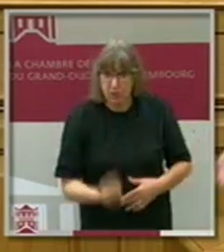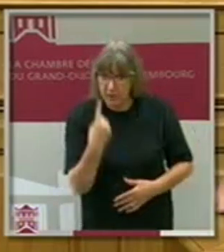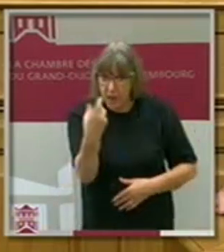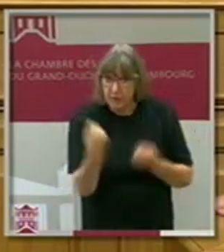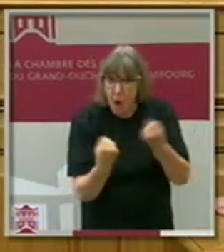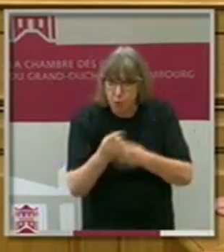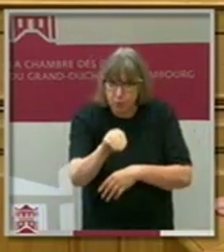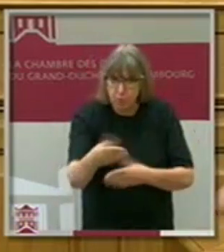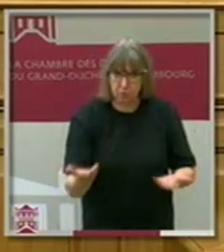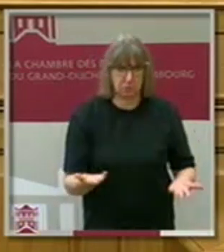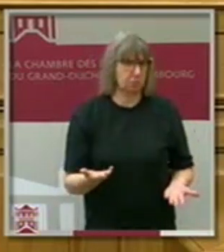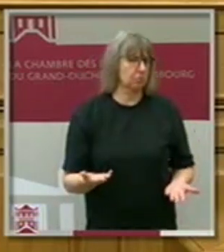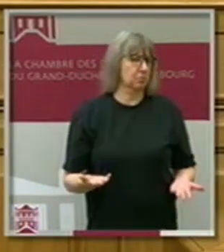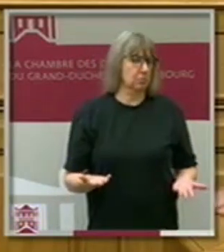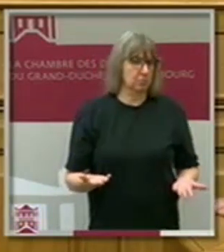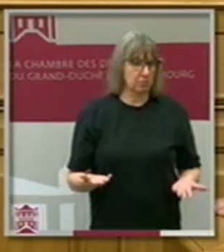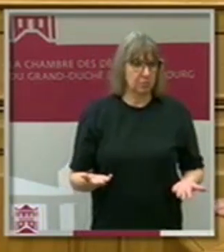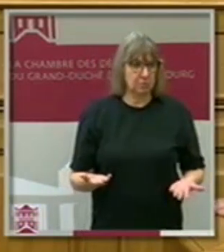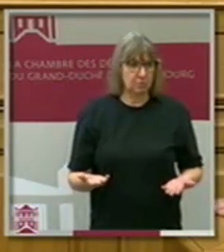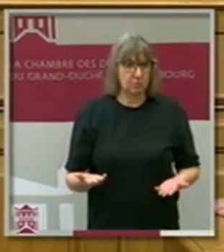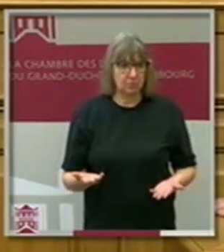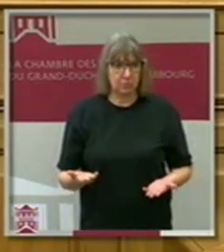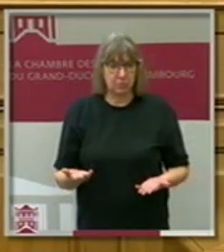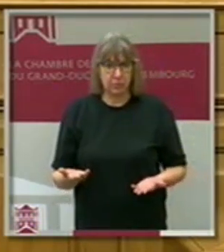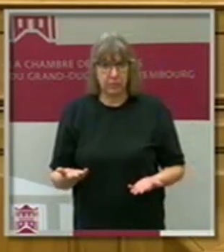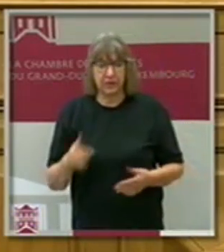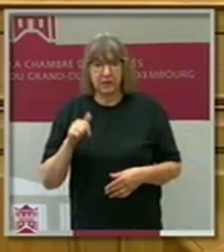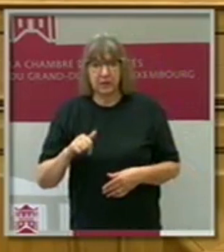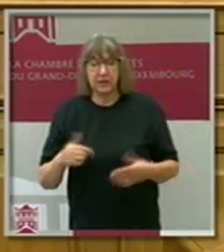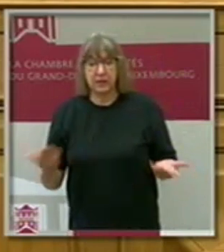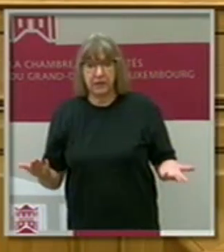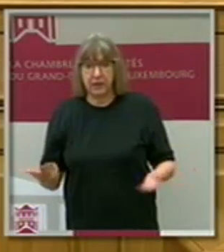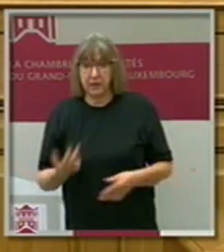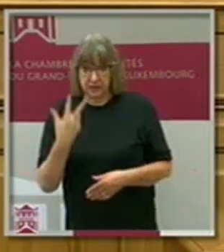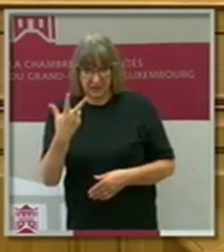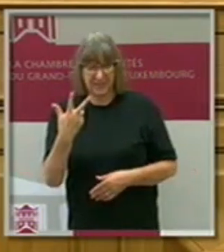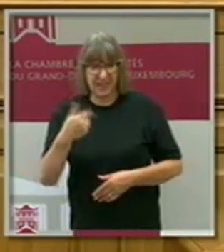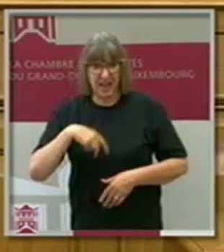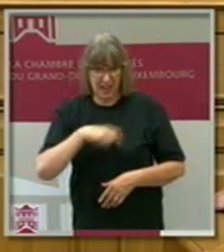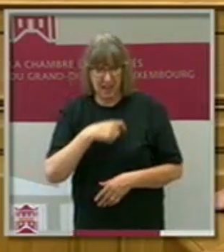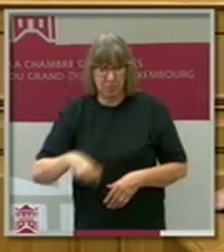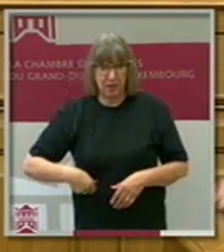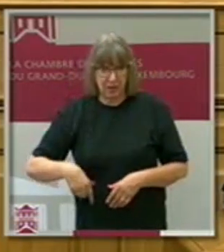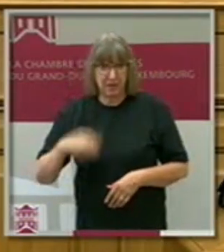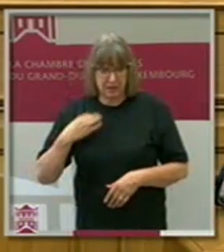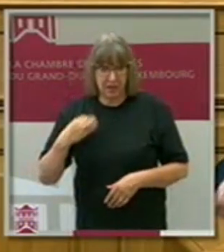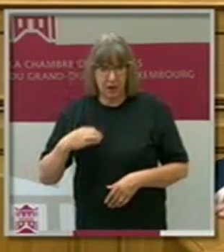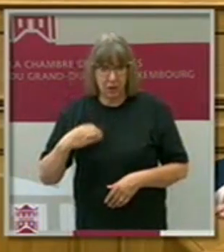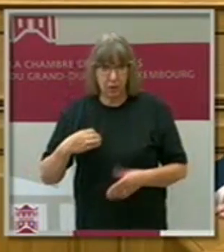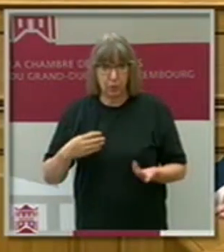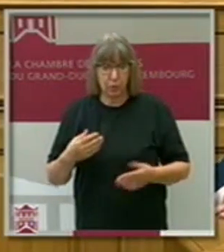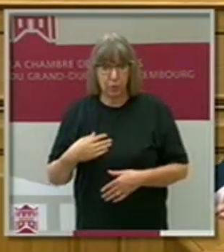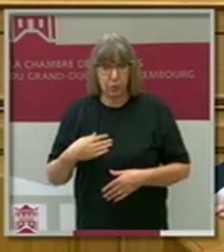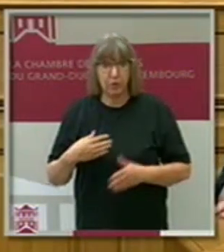drei Ringminister vom Kirchspirsch. Die waren alle drei hier in der Chambre. Die stehen hier drei Dienstwehen hier in der Chambre. Ich habe gesagt, das kann doch nicht